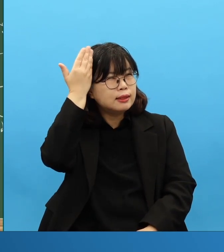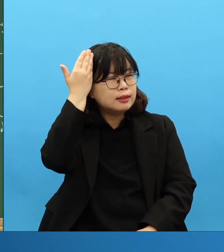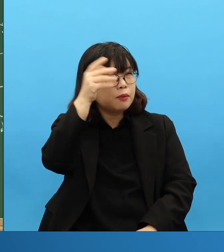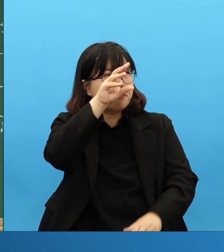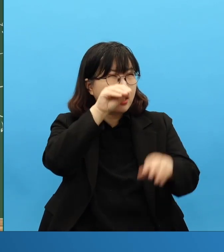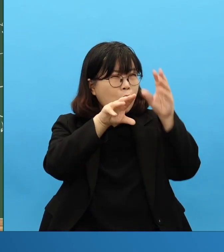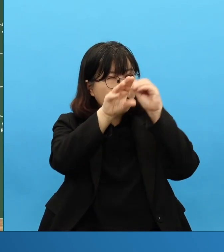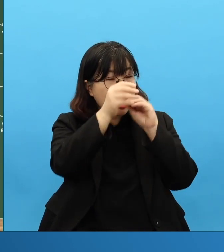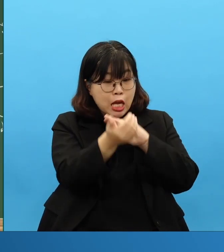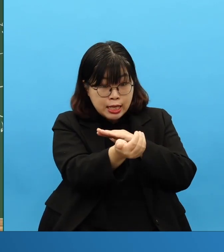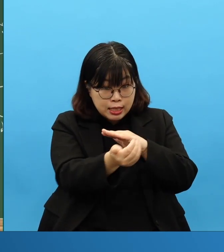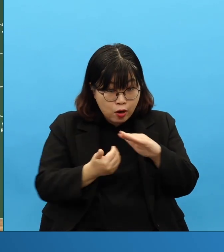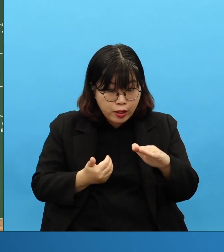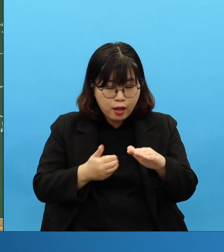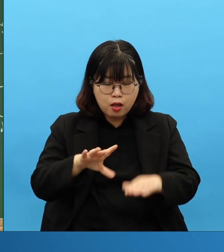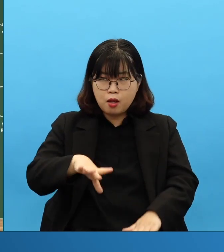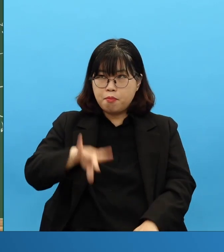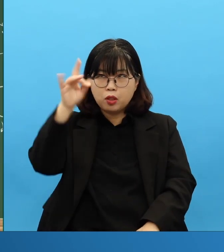렘넌트 이런 것도 탁상